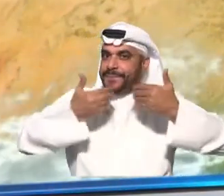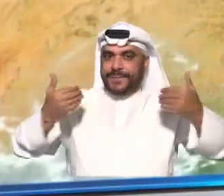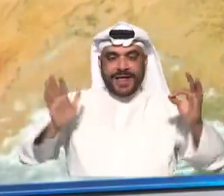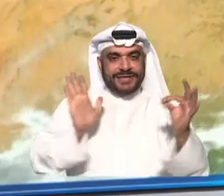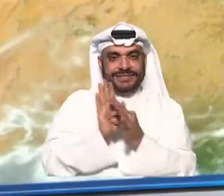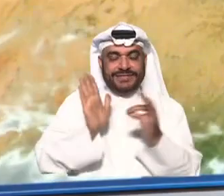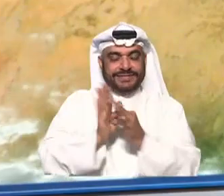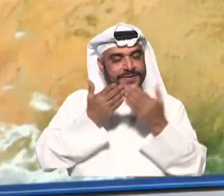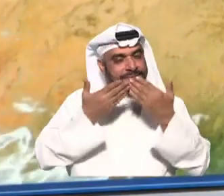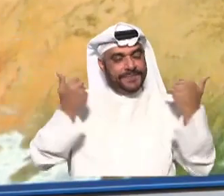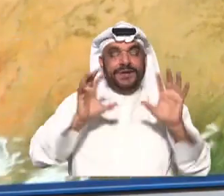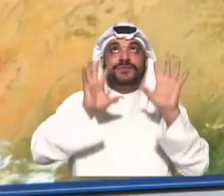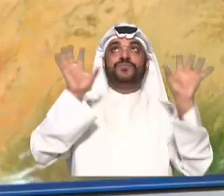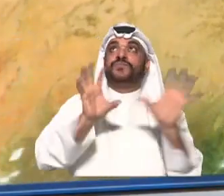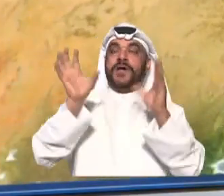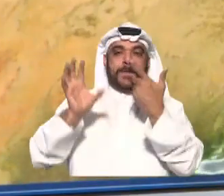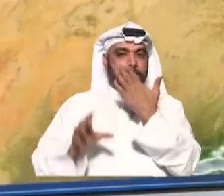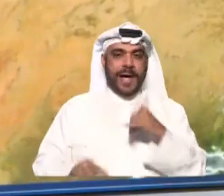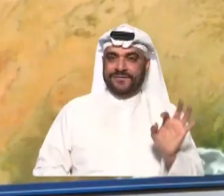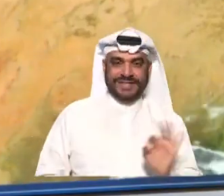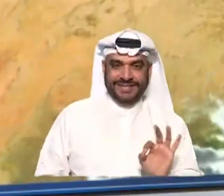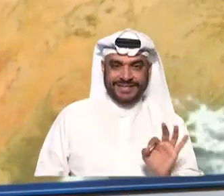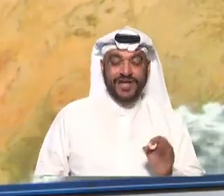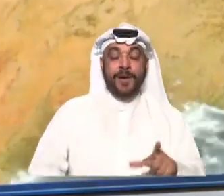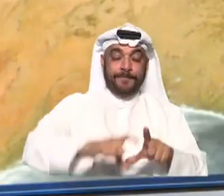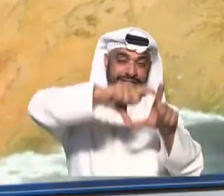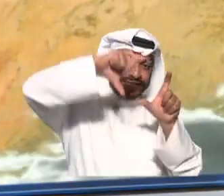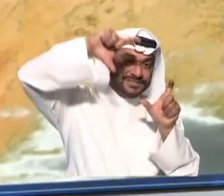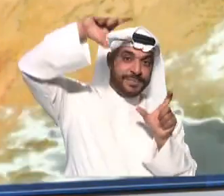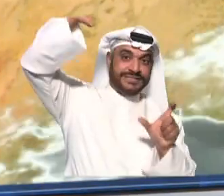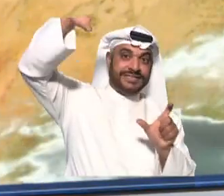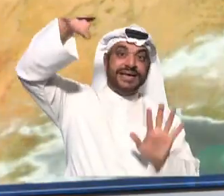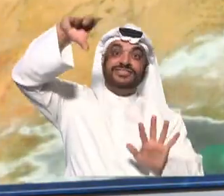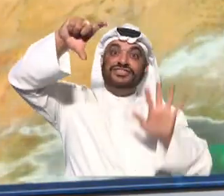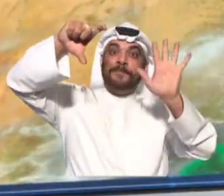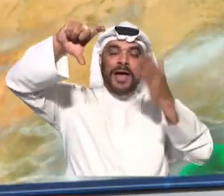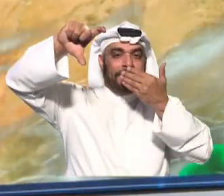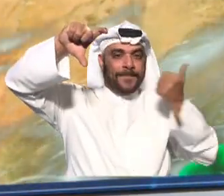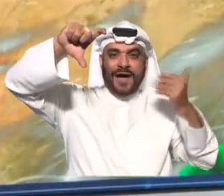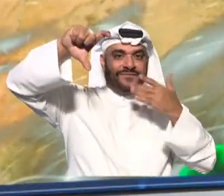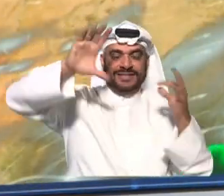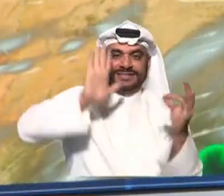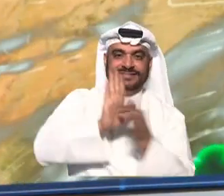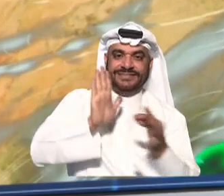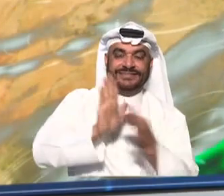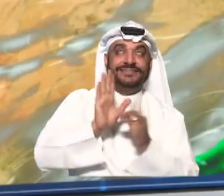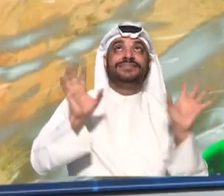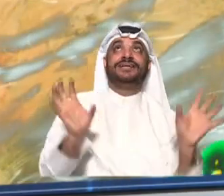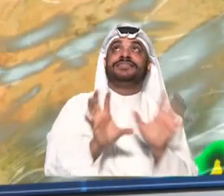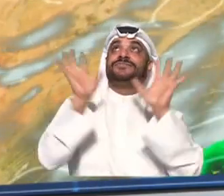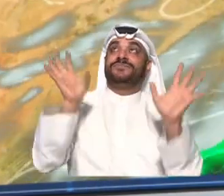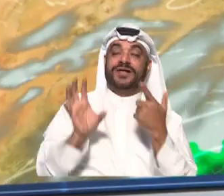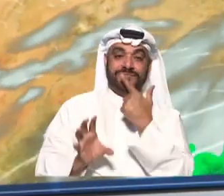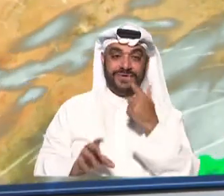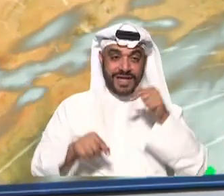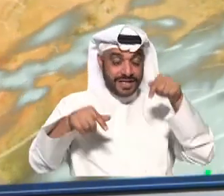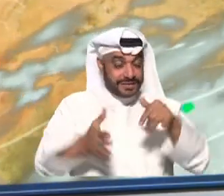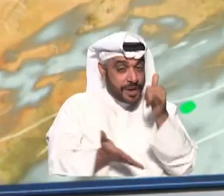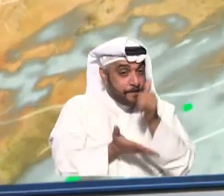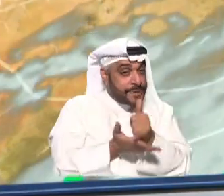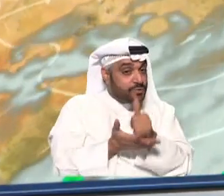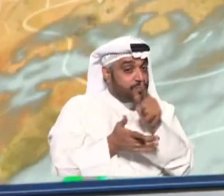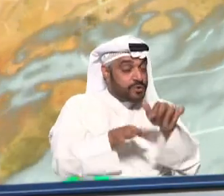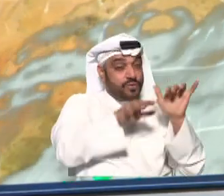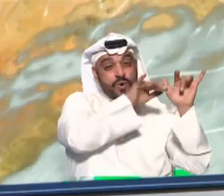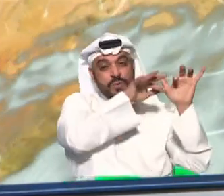الكويت، وكذلك على معظم الأجزاء الشمالية من شبه الجزيرة العربية. حاليا دولة الكويت تقع تحت تأثير امتداد منخفض جوي مأثر